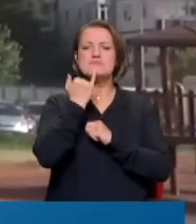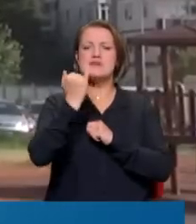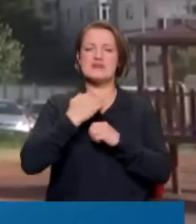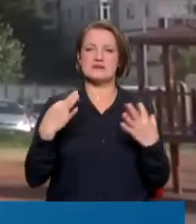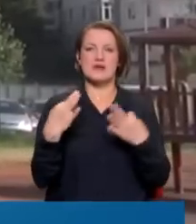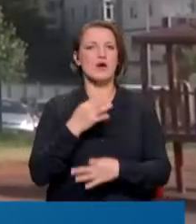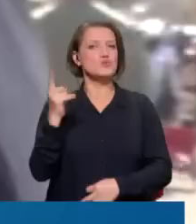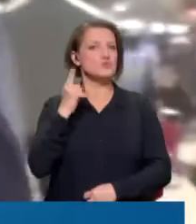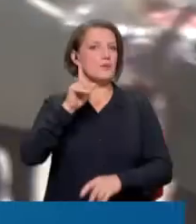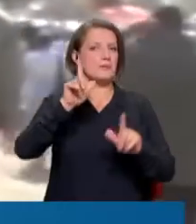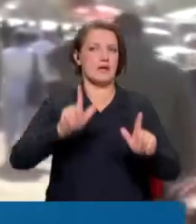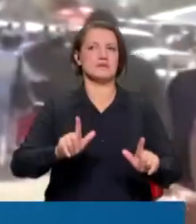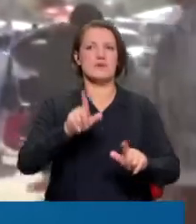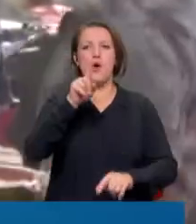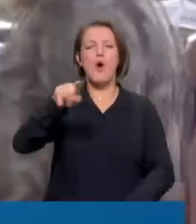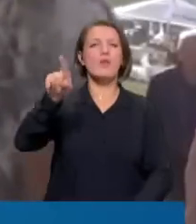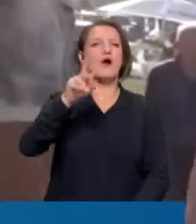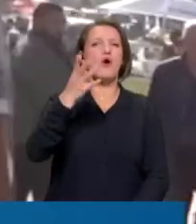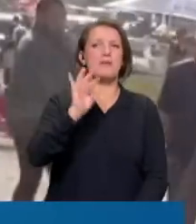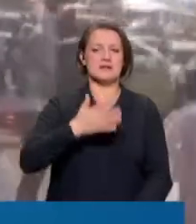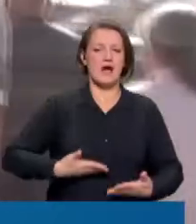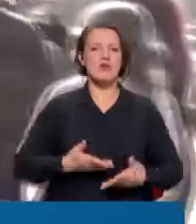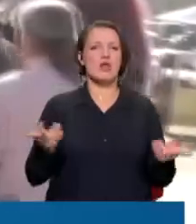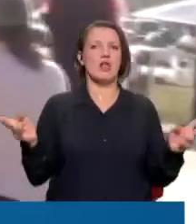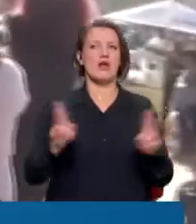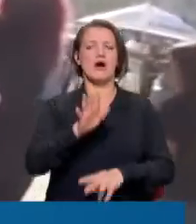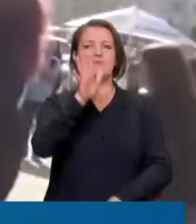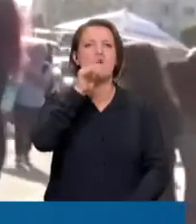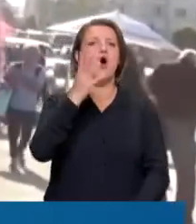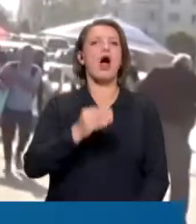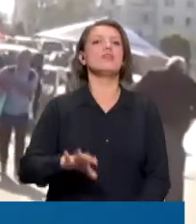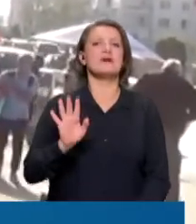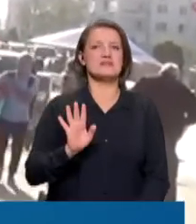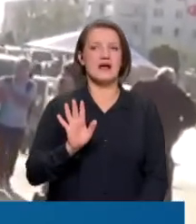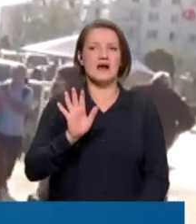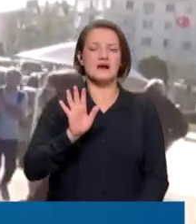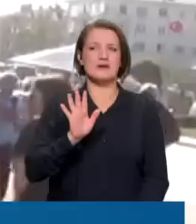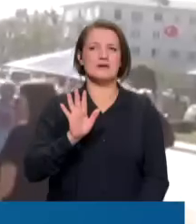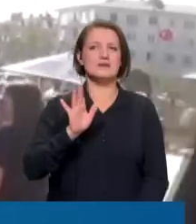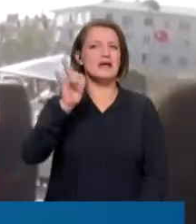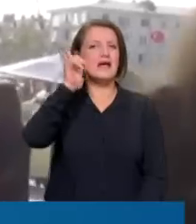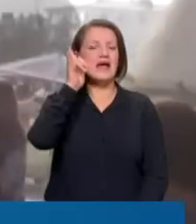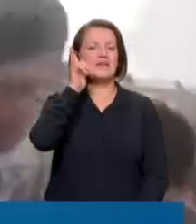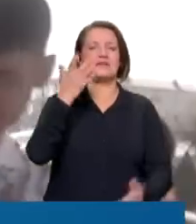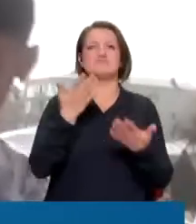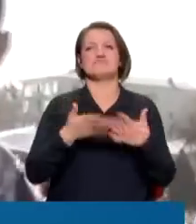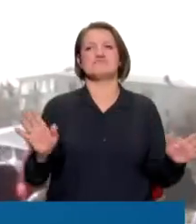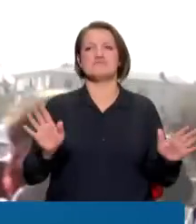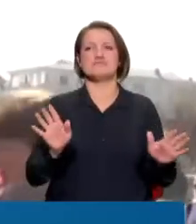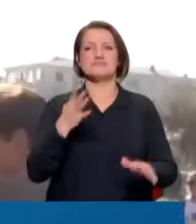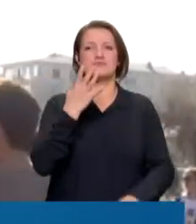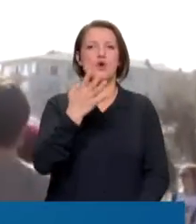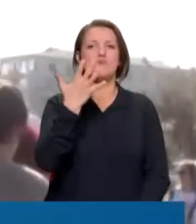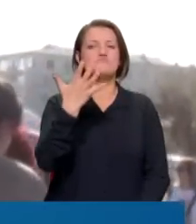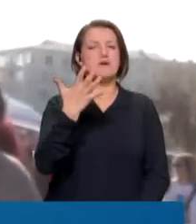saygı duymak zorundayız onlar olmasa Edirne açlıktan ölür Bulgar olmasa Edirne'nin hali çok kötü 4 top be